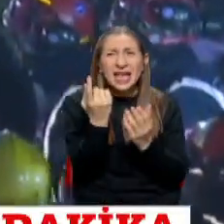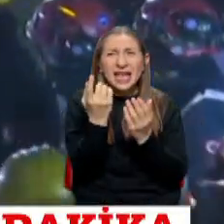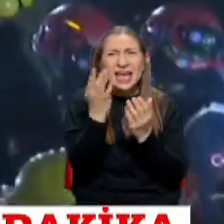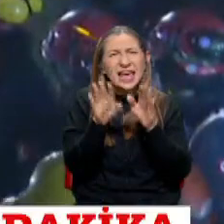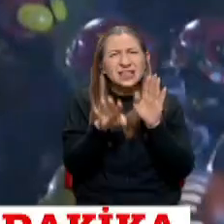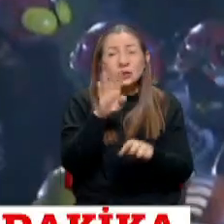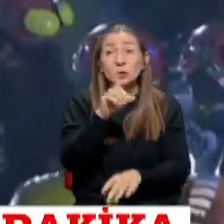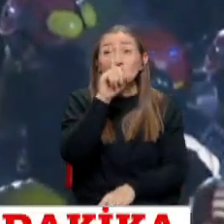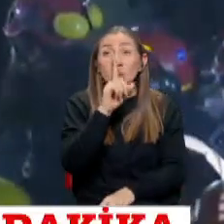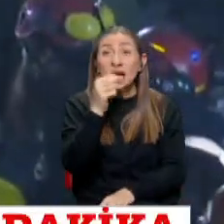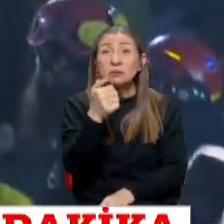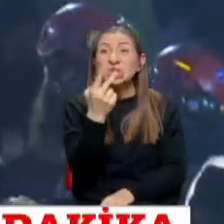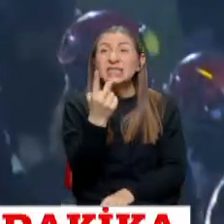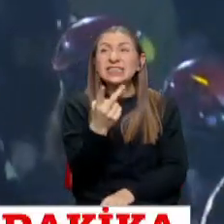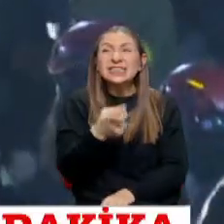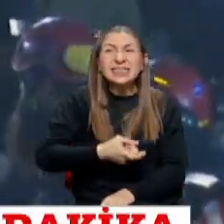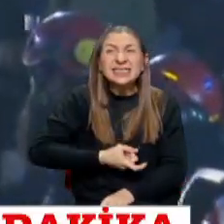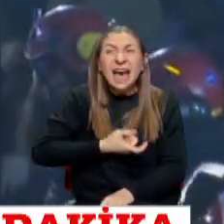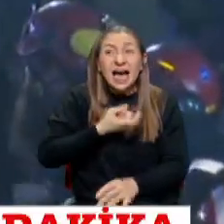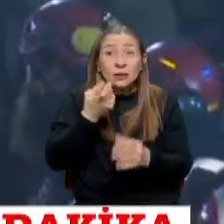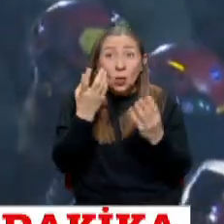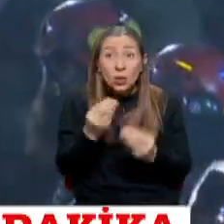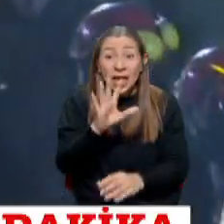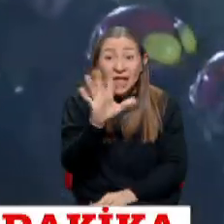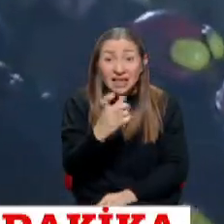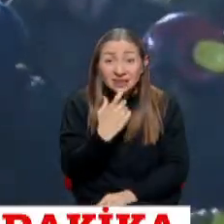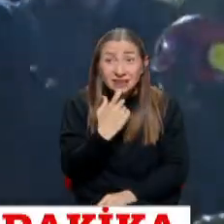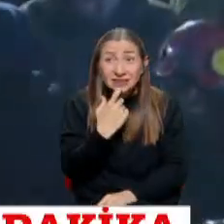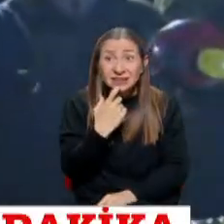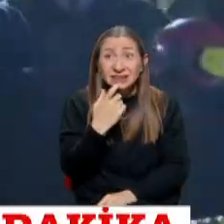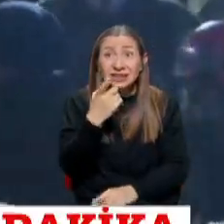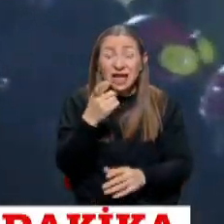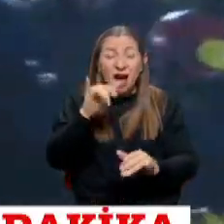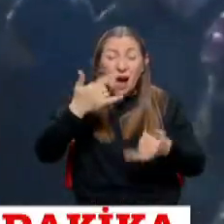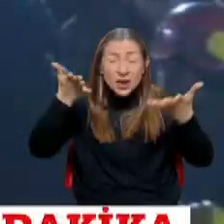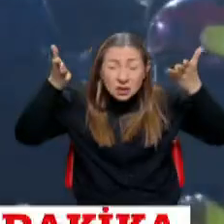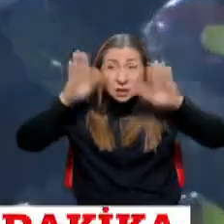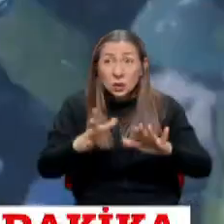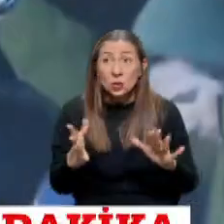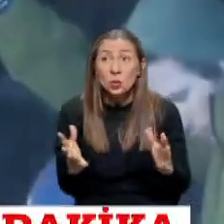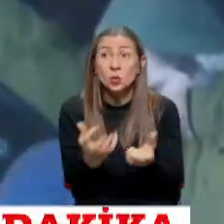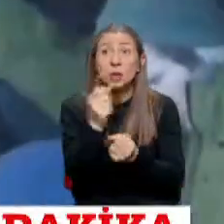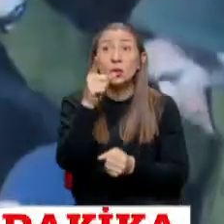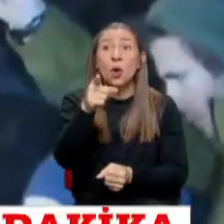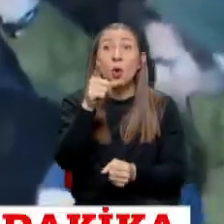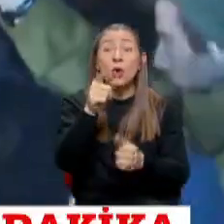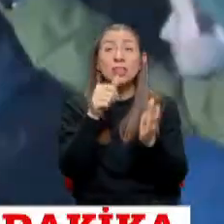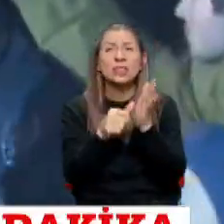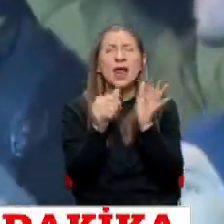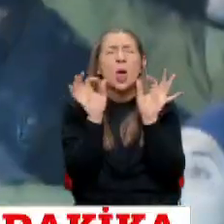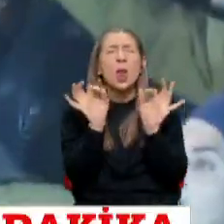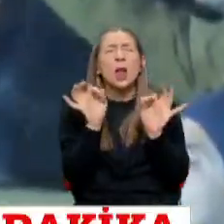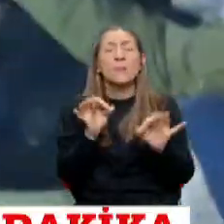yaklaşık 162 saate girildi. 50 yaşındaki Güler Ağartmış enkazdan çıkarılıyor şu anda. İşte o tarihi